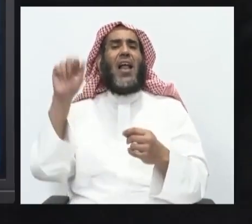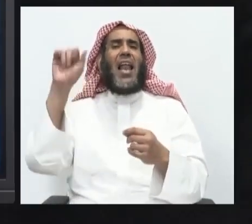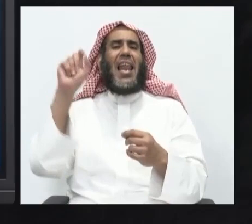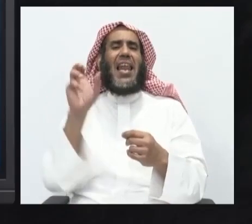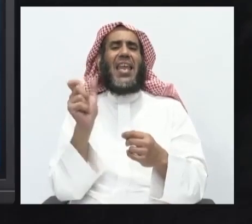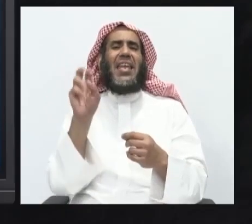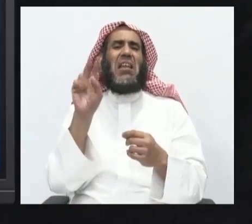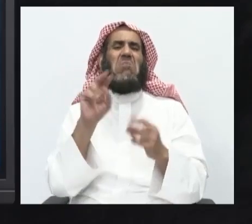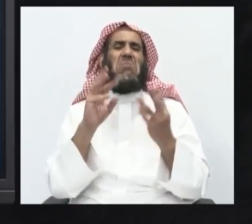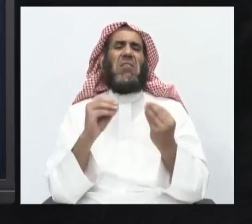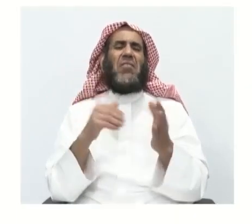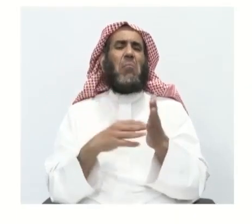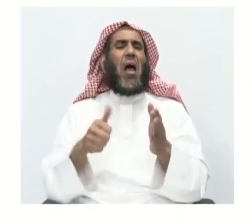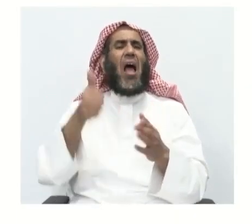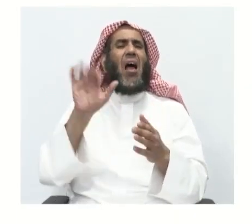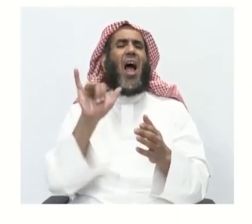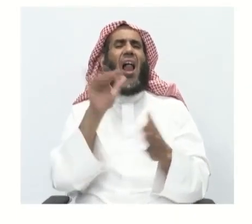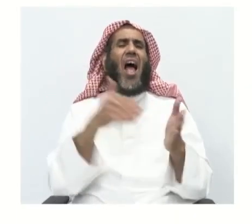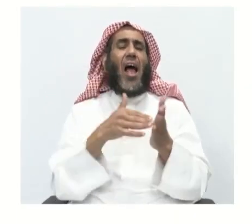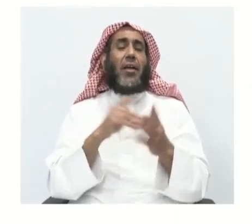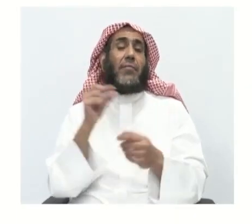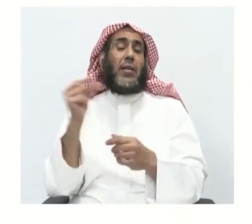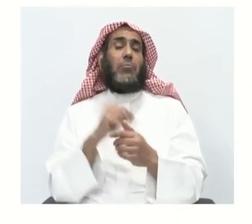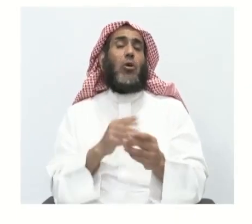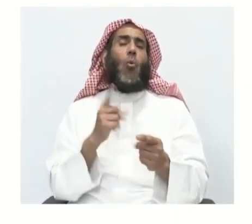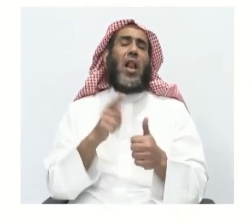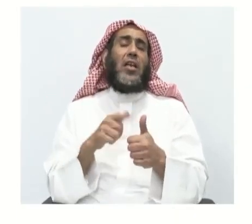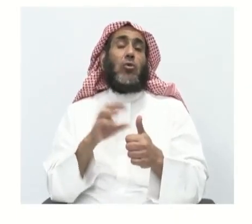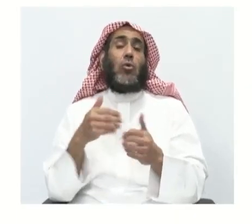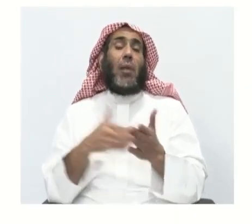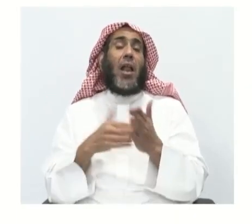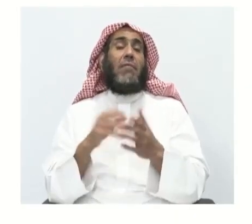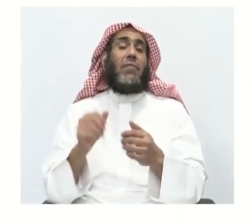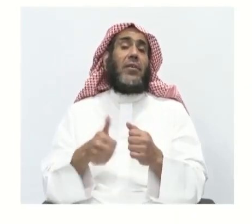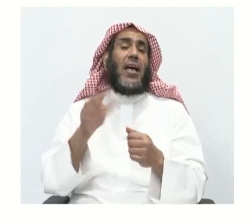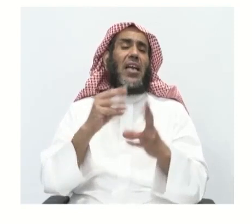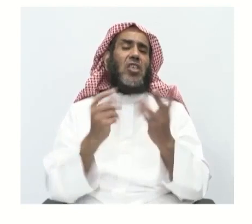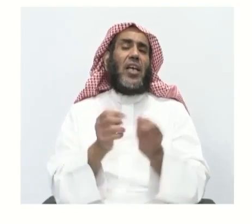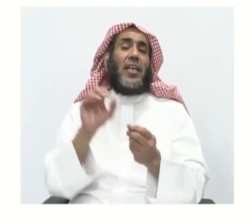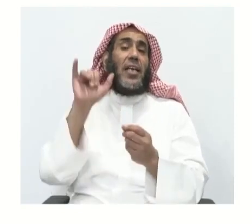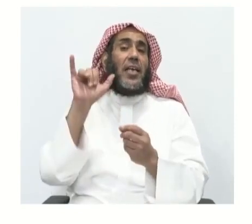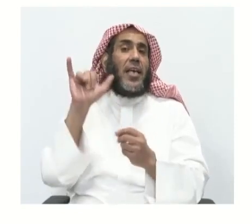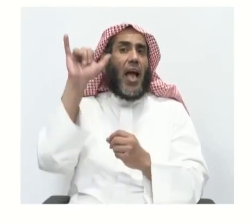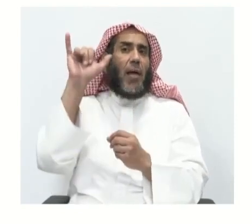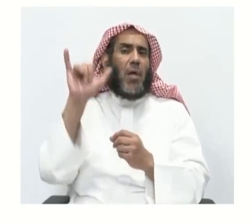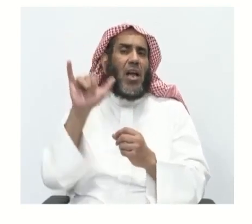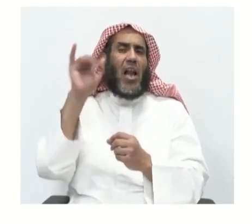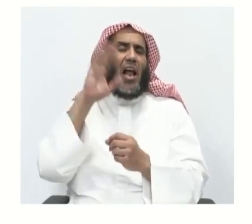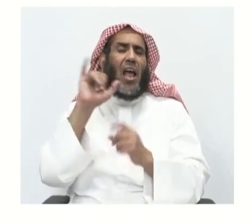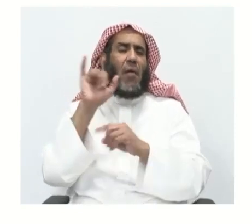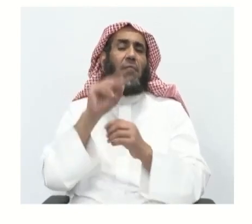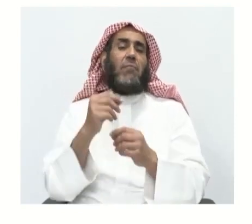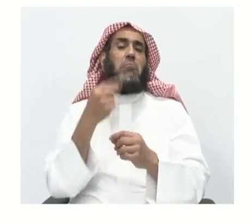والف لينه اولا تكتب الالف المتطرفه على صوره الياء على صوره الياء